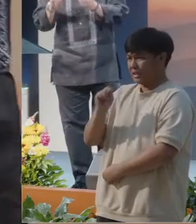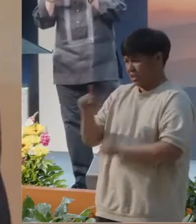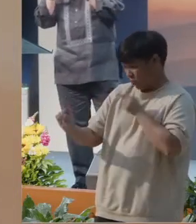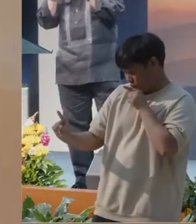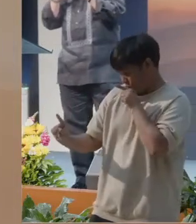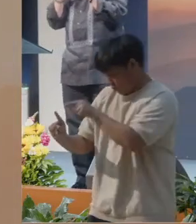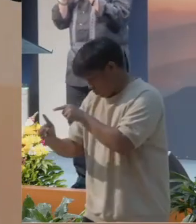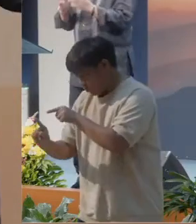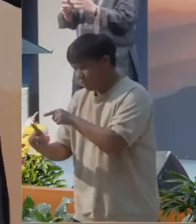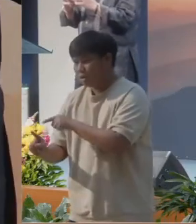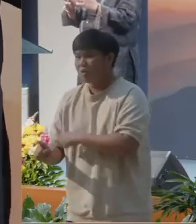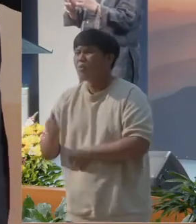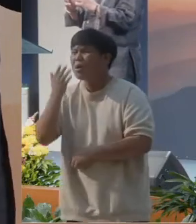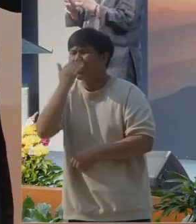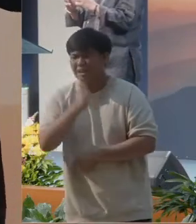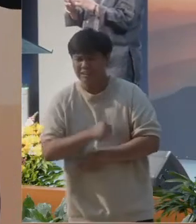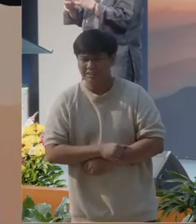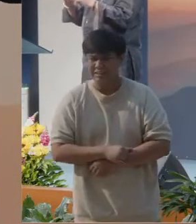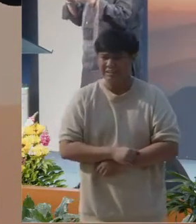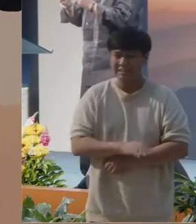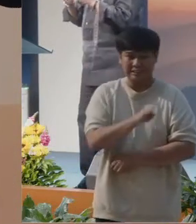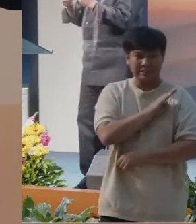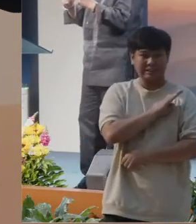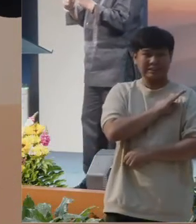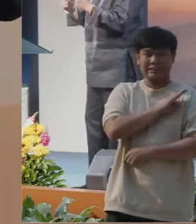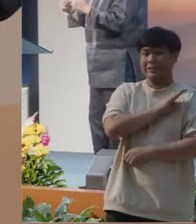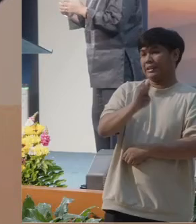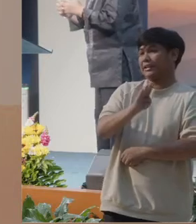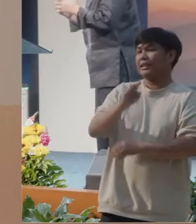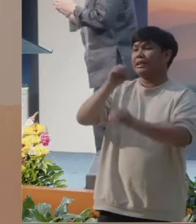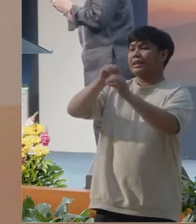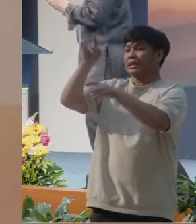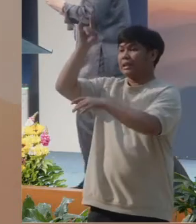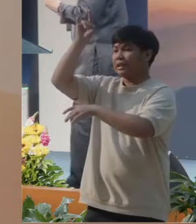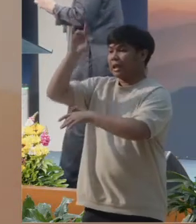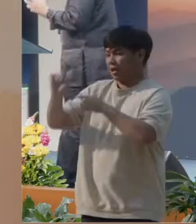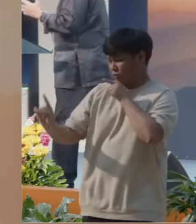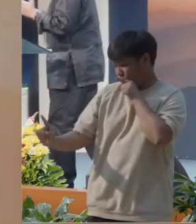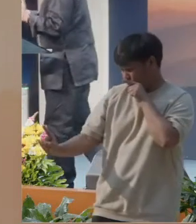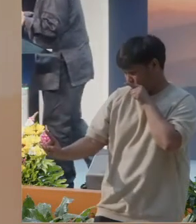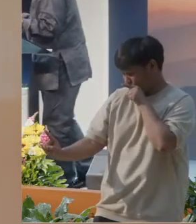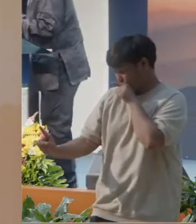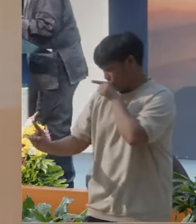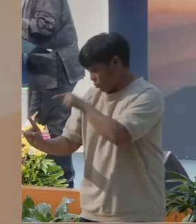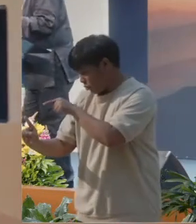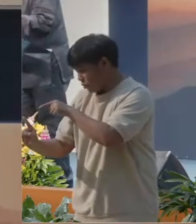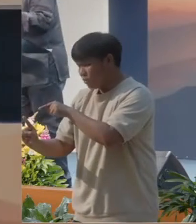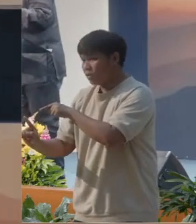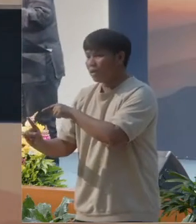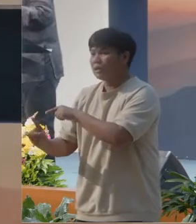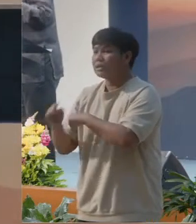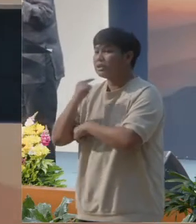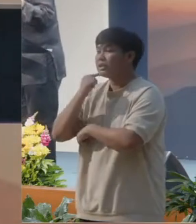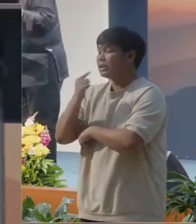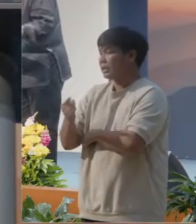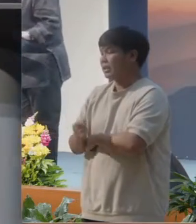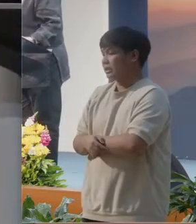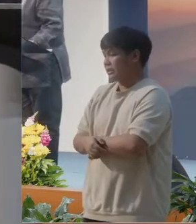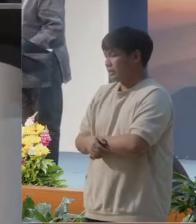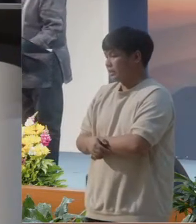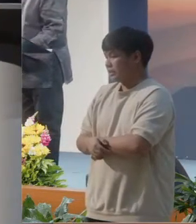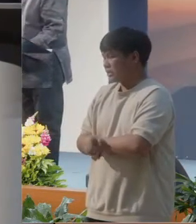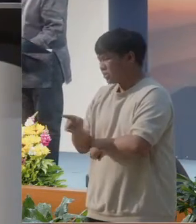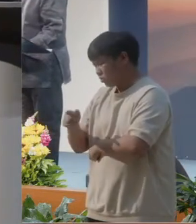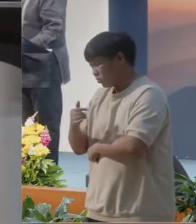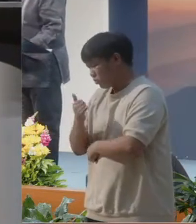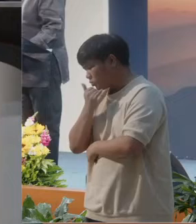na magkaroon kayo ng kalakasan ng loob sa lakas ng Panginoon na lumapit sa inyong mga nasaktan at sabing nagkasala ako